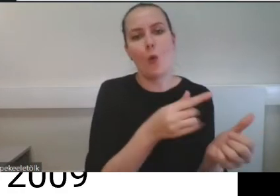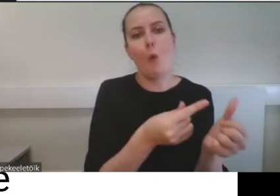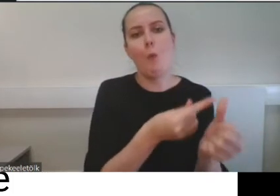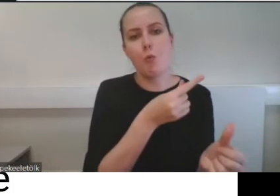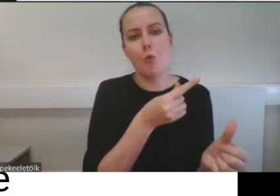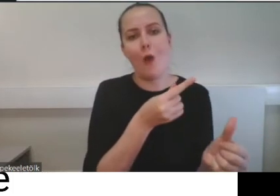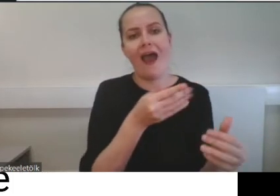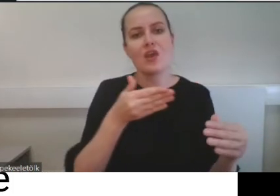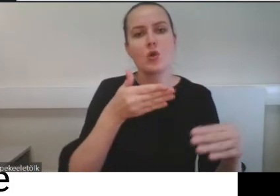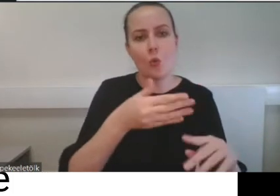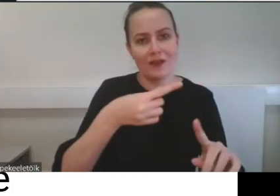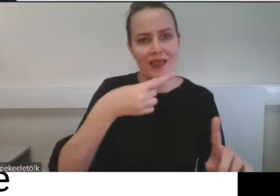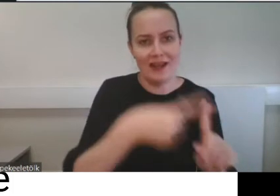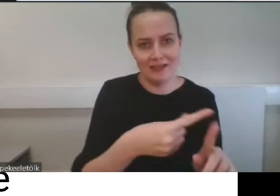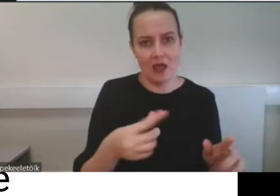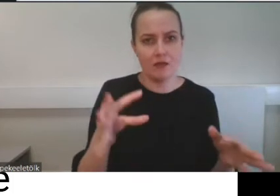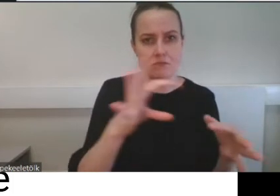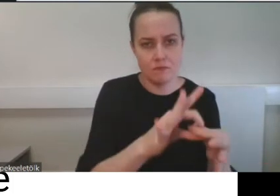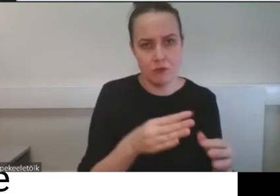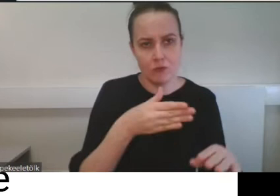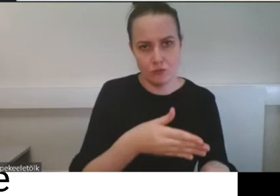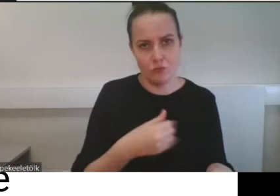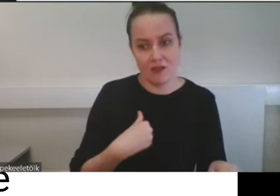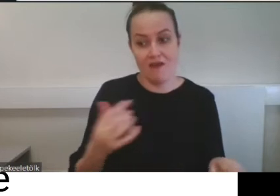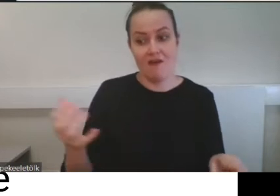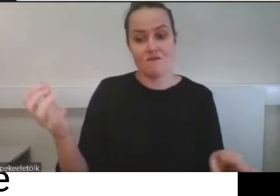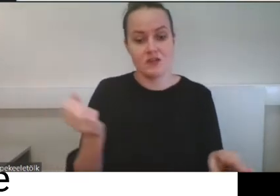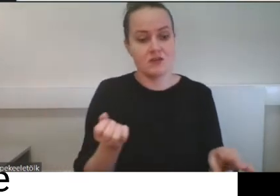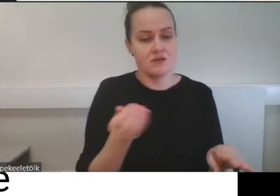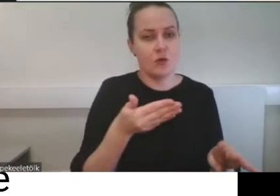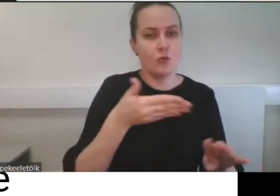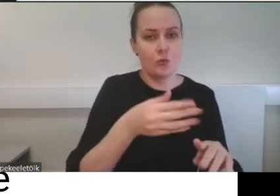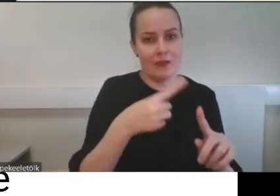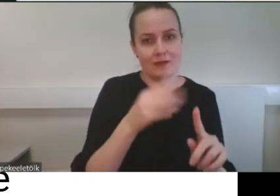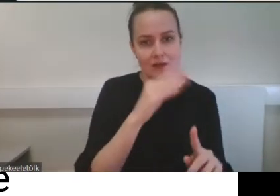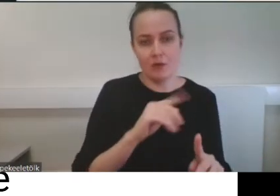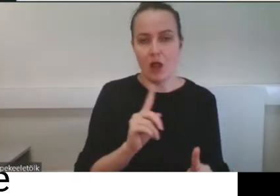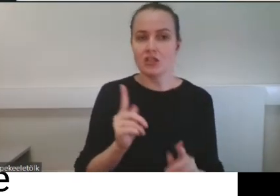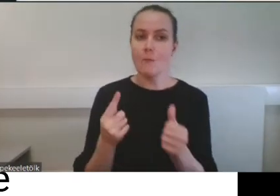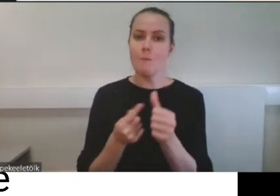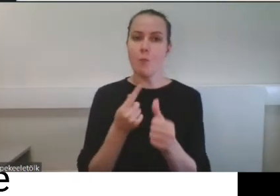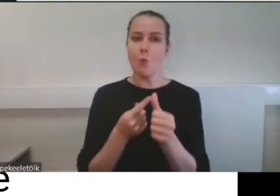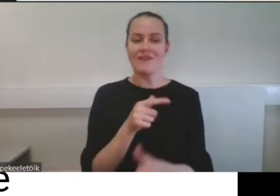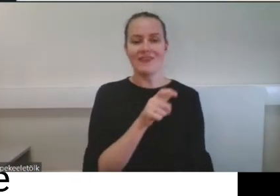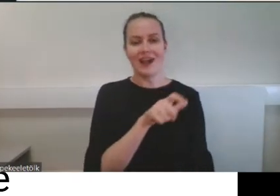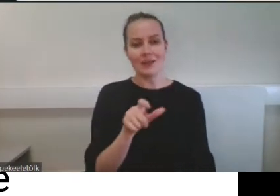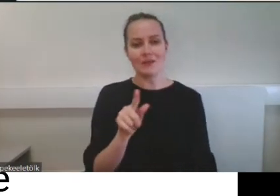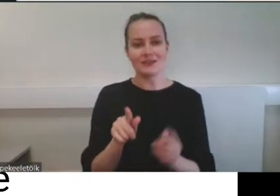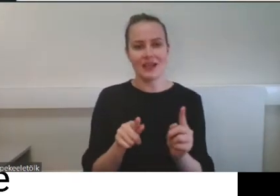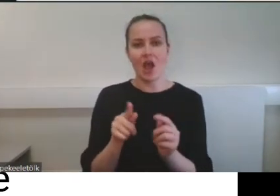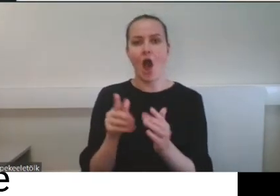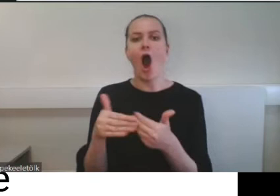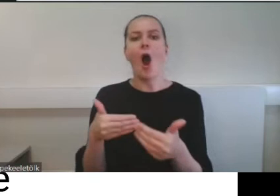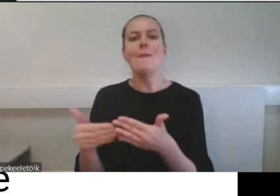lõpparuanded nende uuringute kohta. Ja siin on jutuks olnud, et miks me ei ole siis teinud rohkem just puuetega inimestele